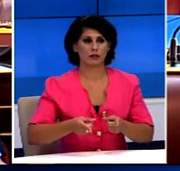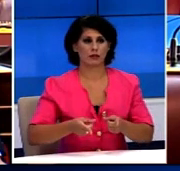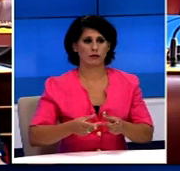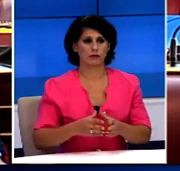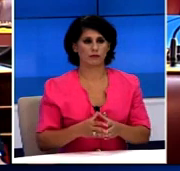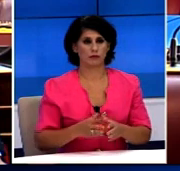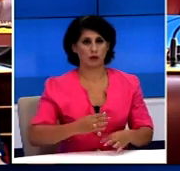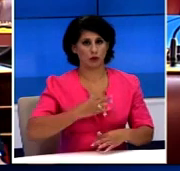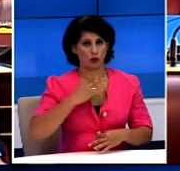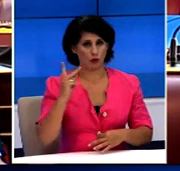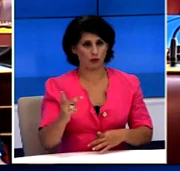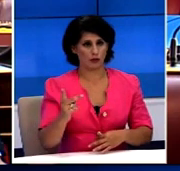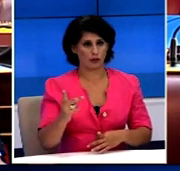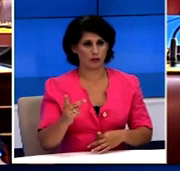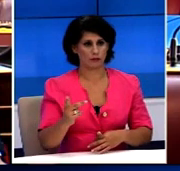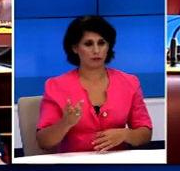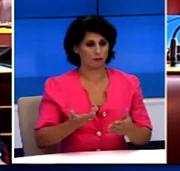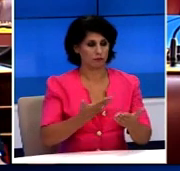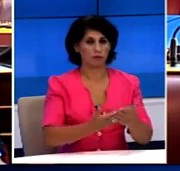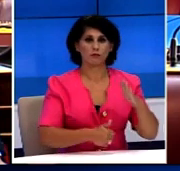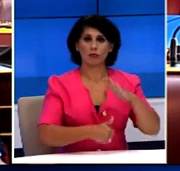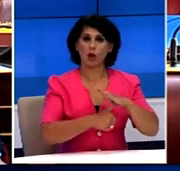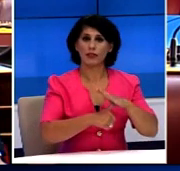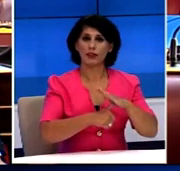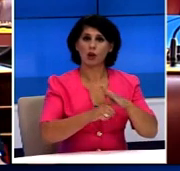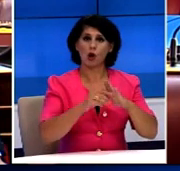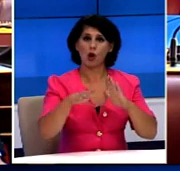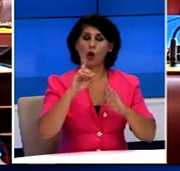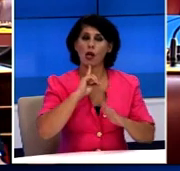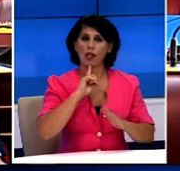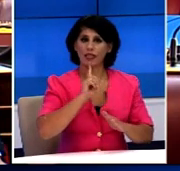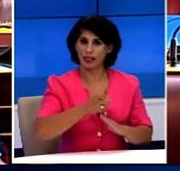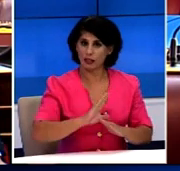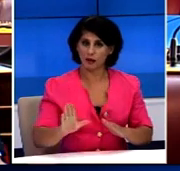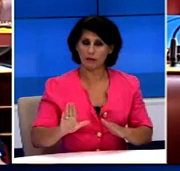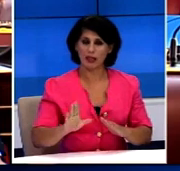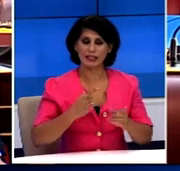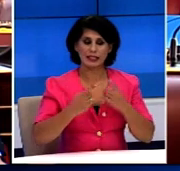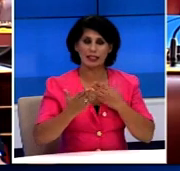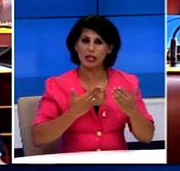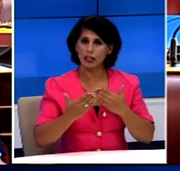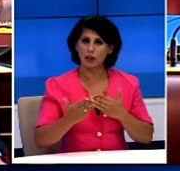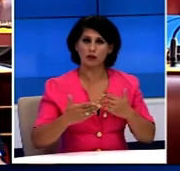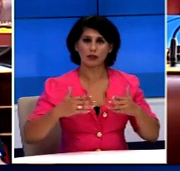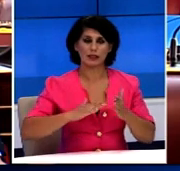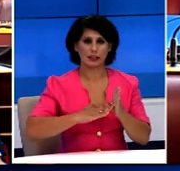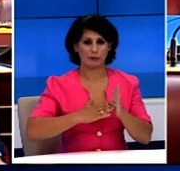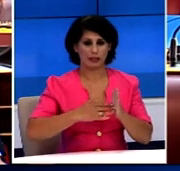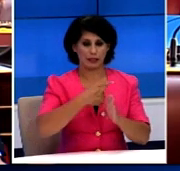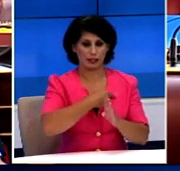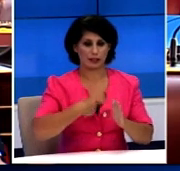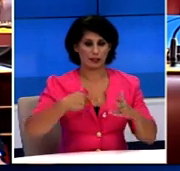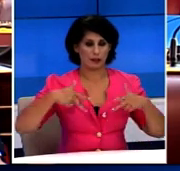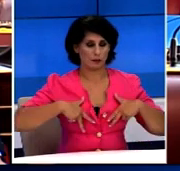υλοποιήσουμε. Ο κ. Κοτζιάς άφησε ένα προεδρικό διάταγμα. Σε συνεννόηση και με την υπηρεσιακή ηγεσία του Υπουργείου, κρίναμε εκείνη την